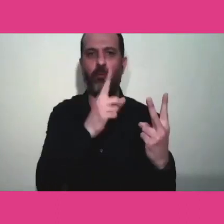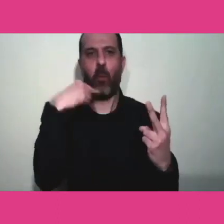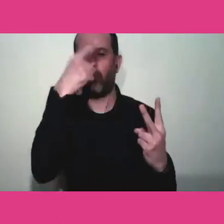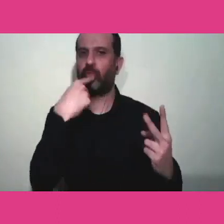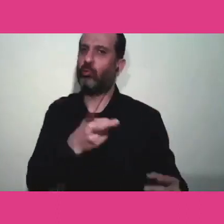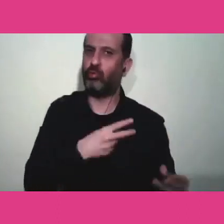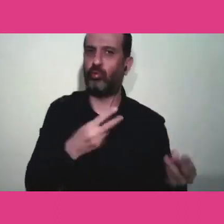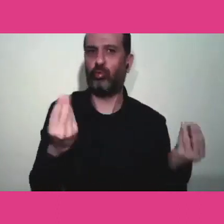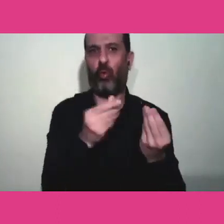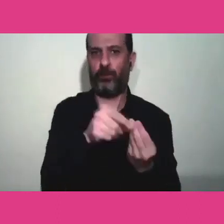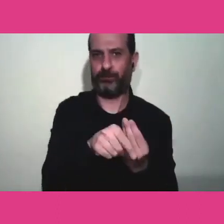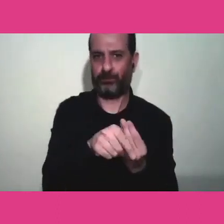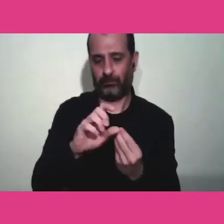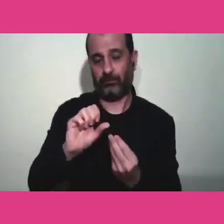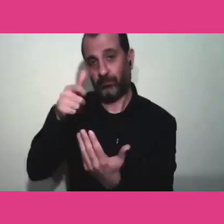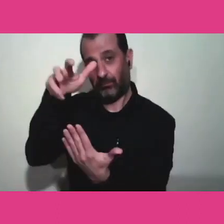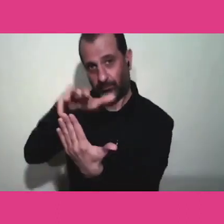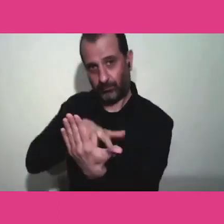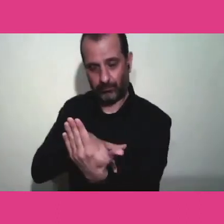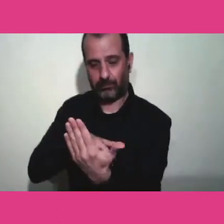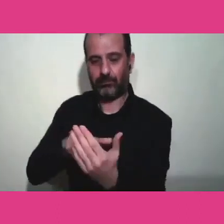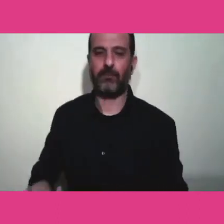Λοιπόν.